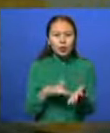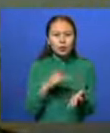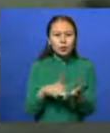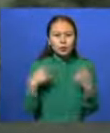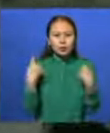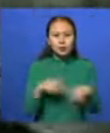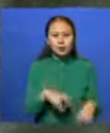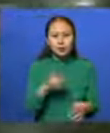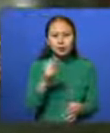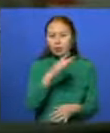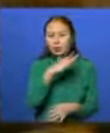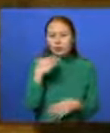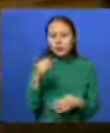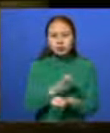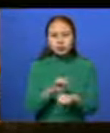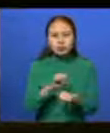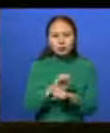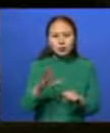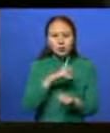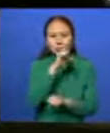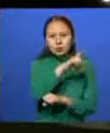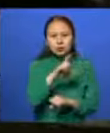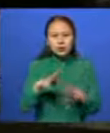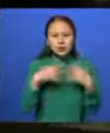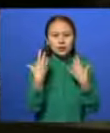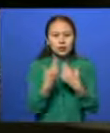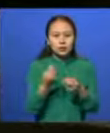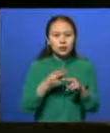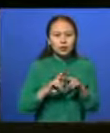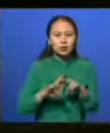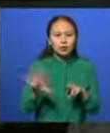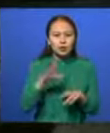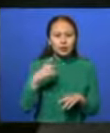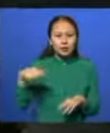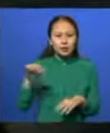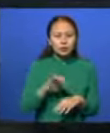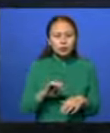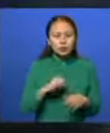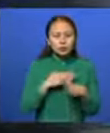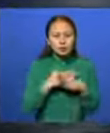түскен қаржының басым бөлігі лаңкестік құрбаны болған адамдардың отбасылары мен апталық басылымды қолдауға